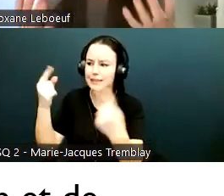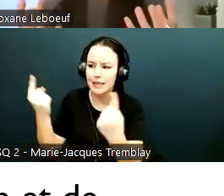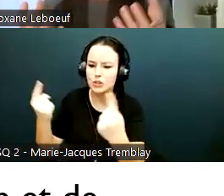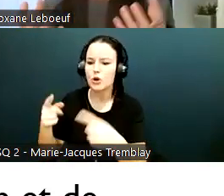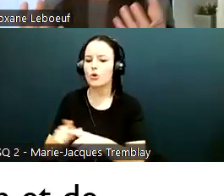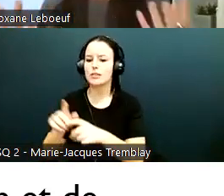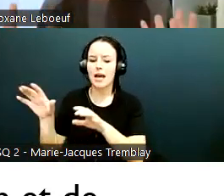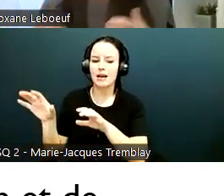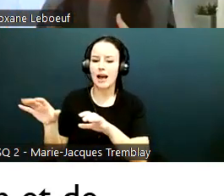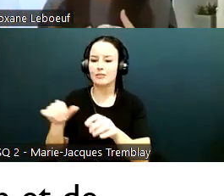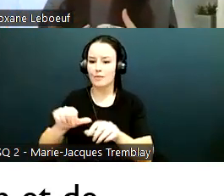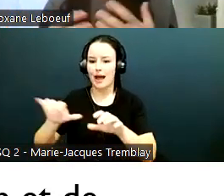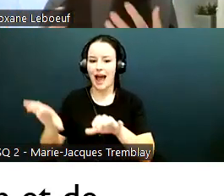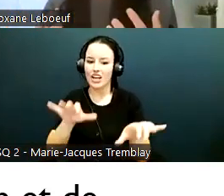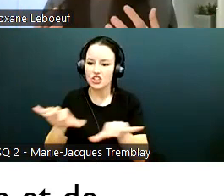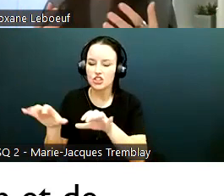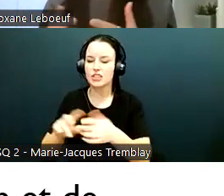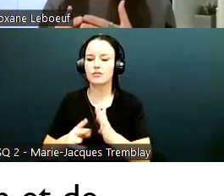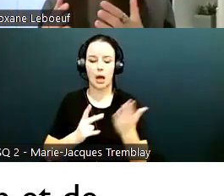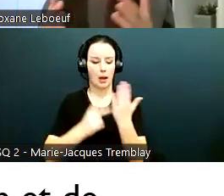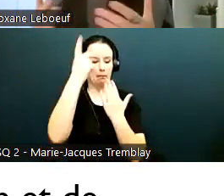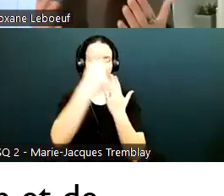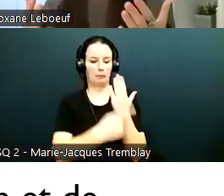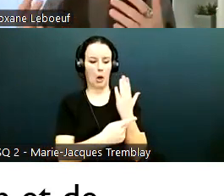Il y a plein d'outils qui existent déjà. Donc, on ne voulait pas que le programme